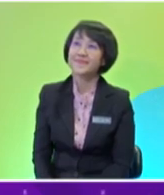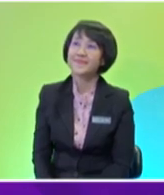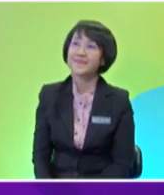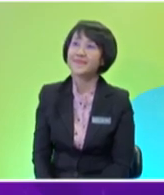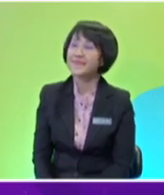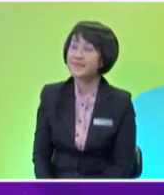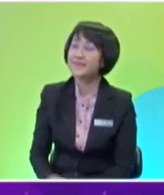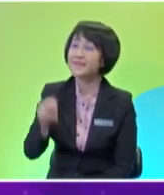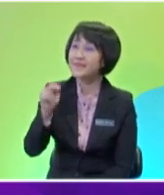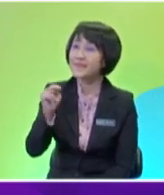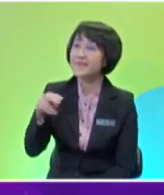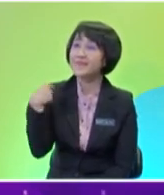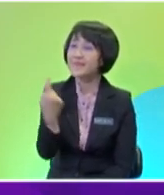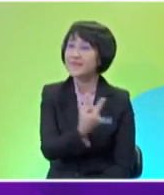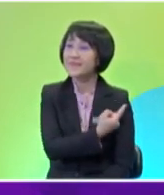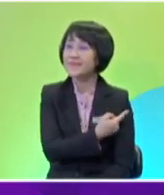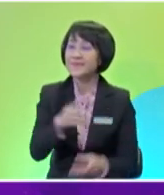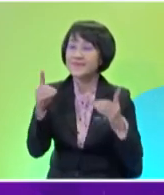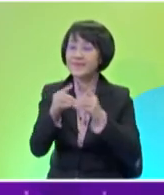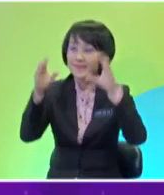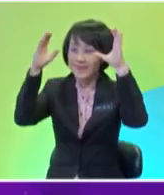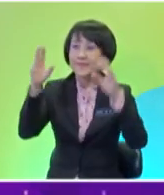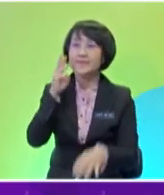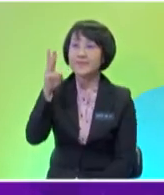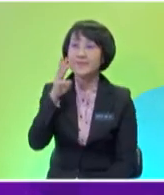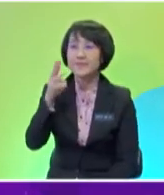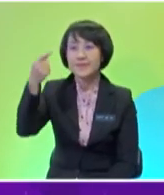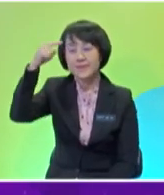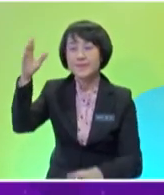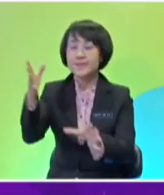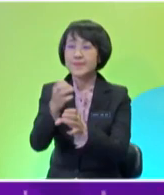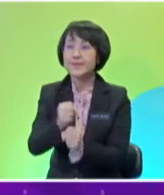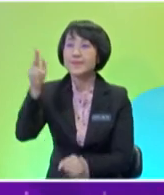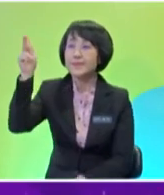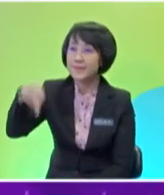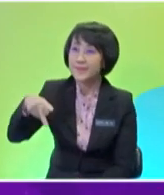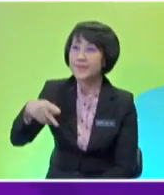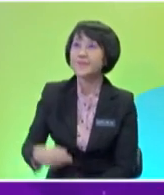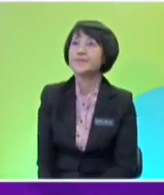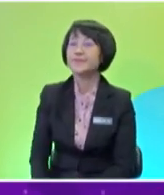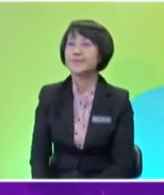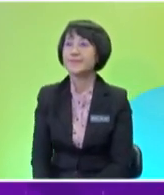nanti kita jumpa untuk mendapatkan kepastian ya kawan-kawan